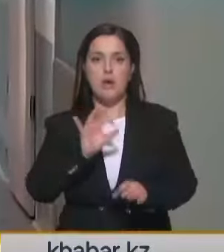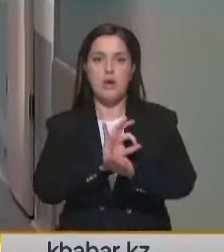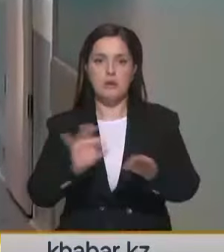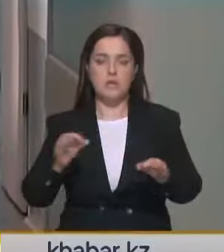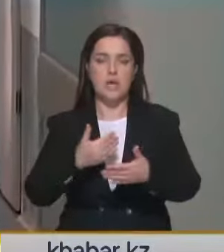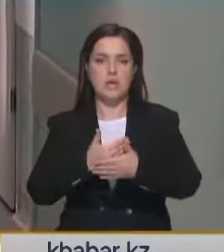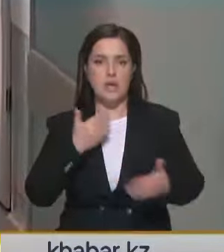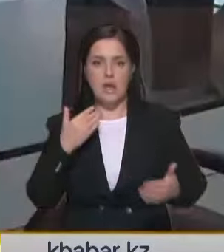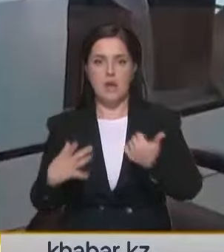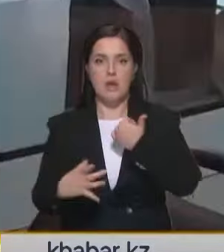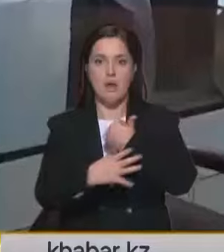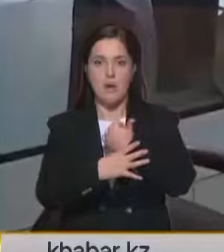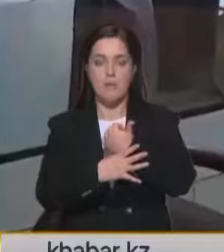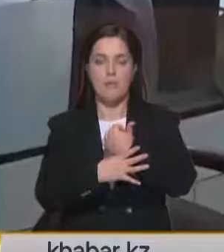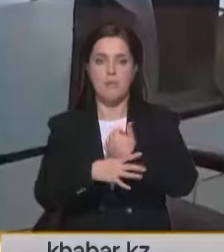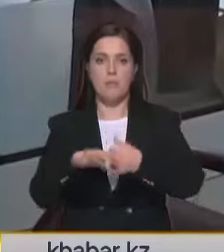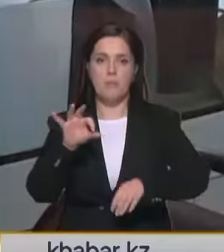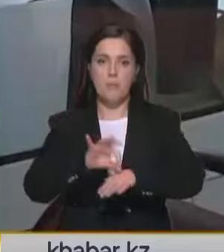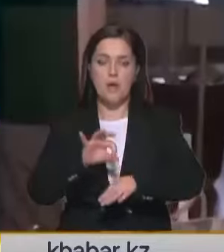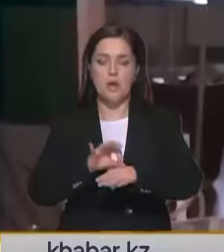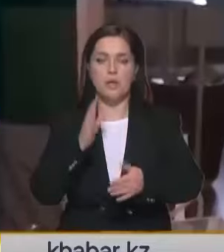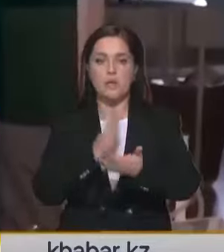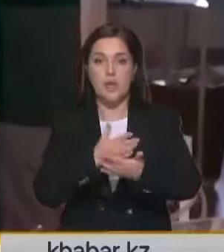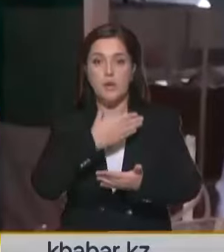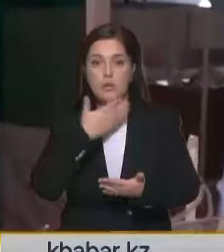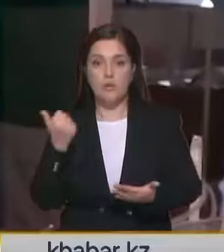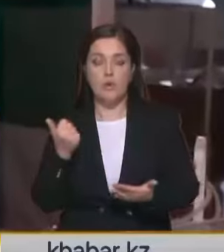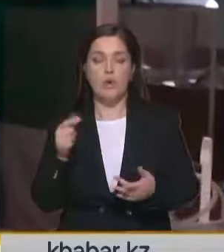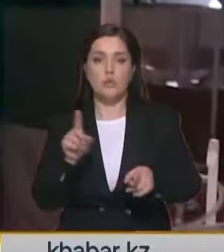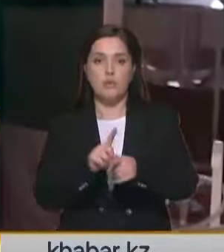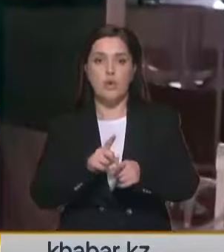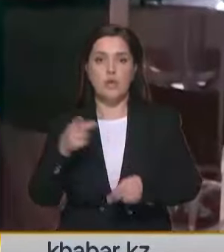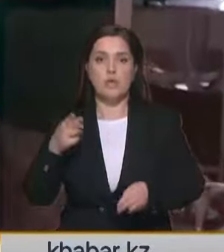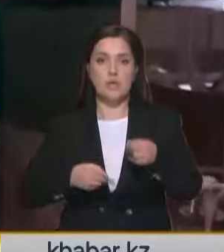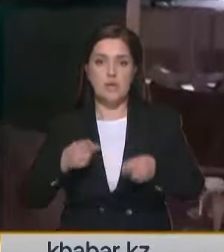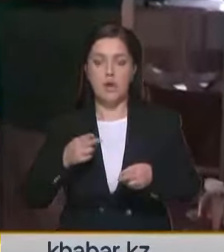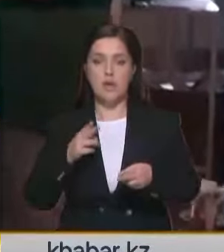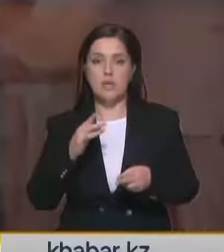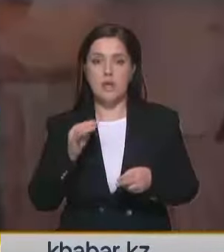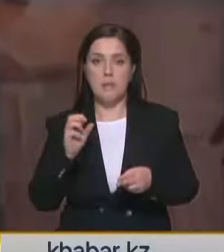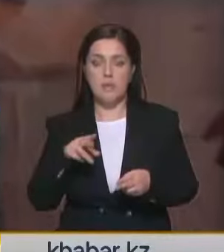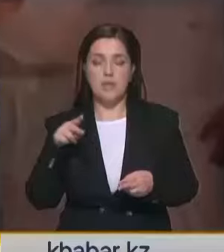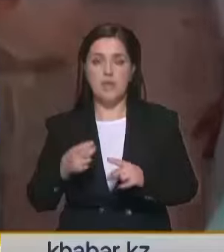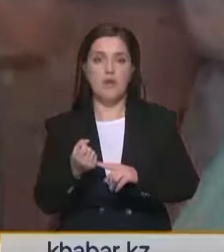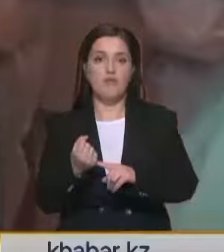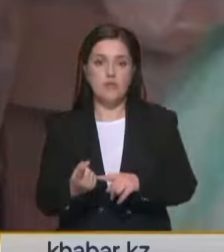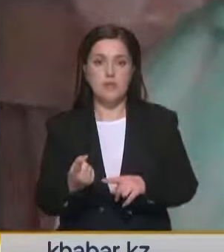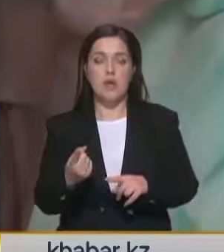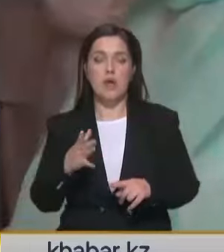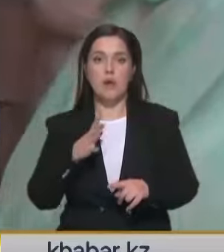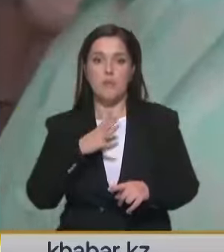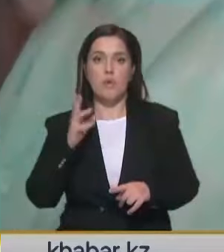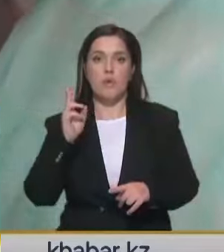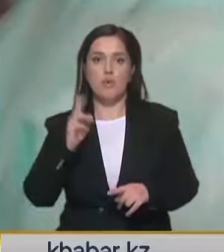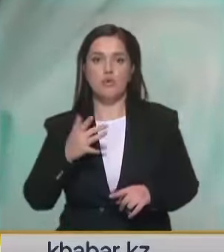скрининга, способствующего высокой выявляемости заболевания. Есть у нас и эффективная хирургия диабета. Если в 2011 году количество